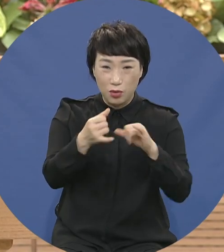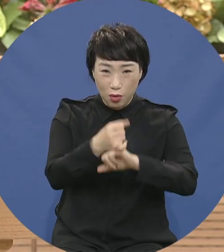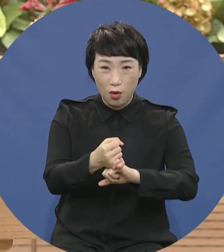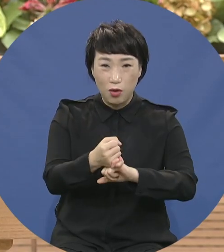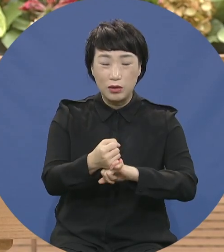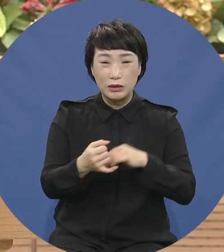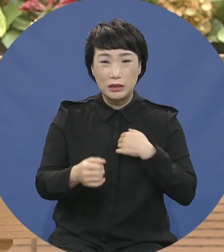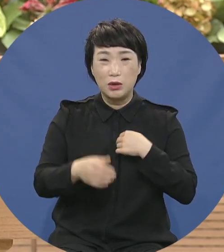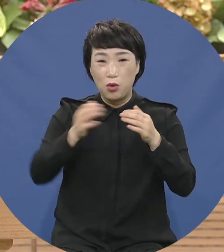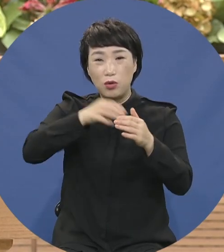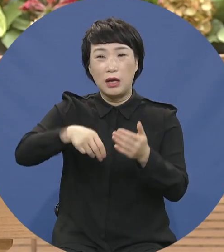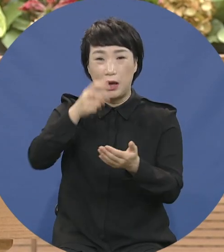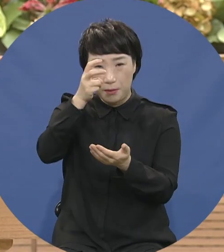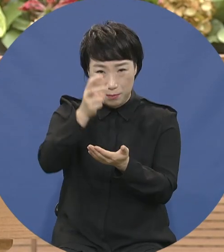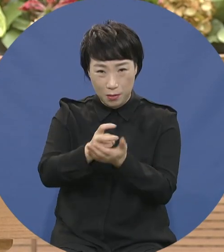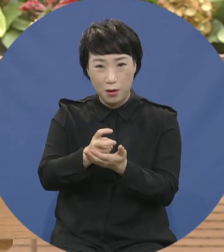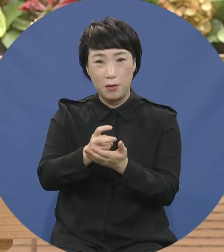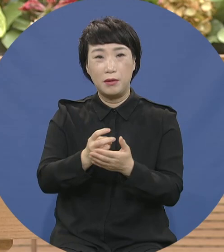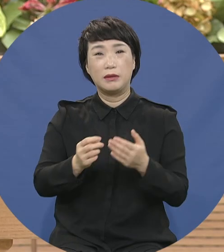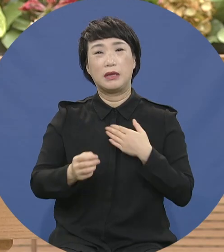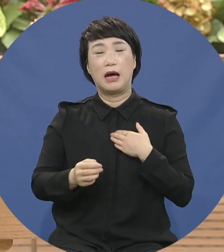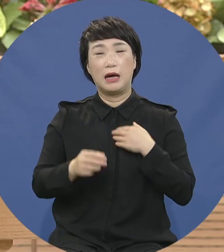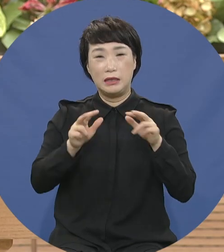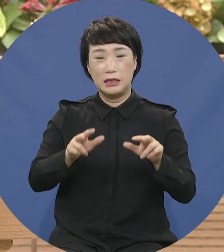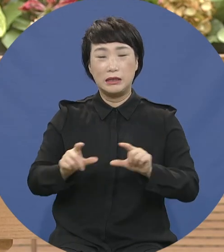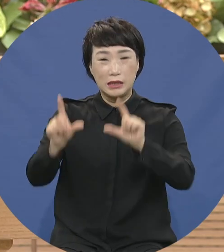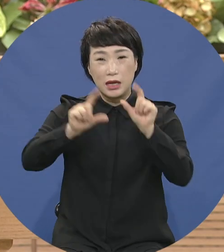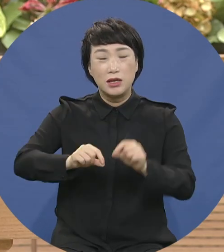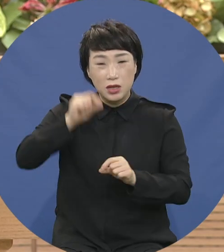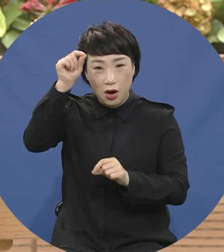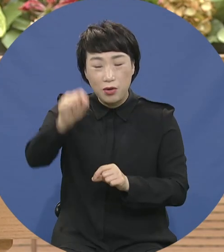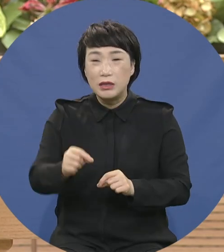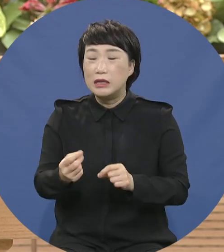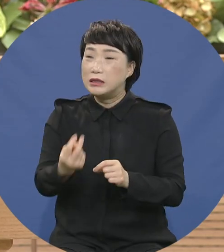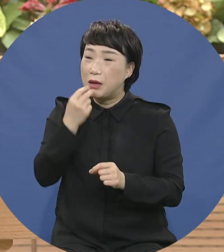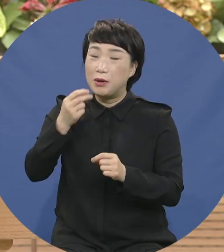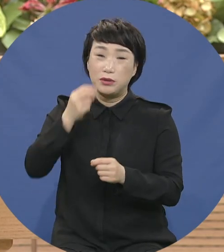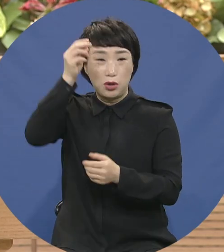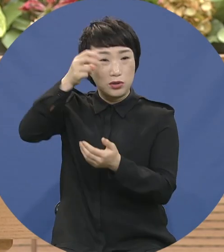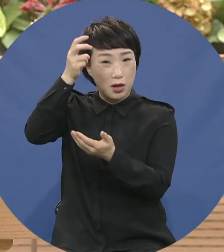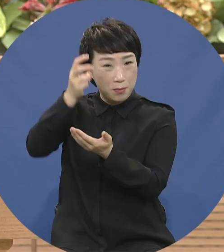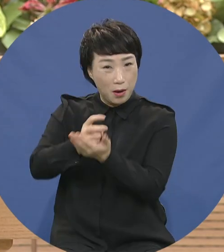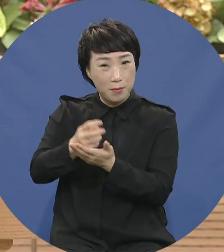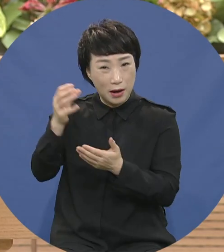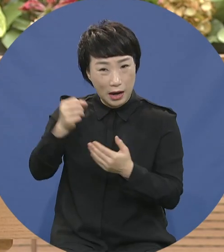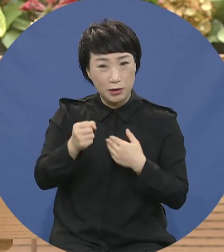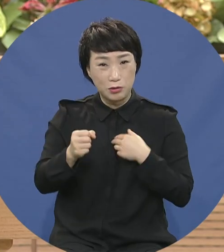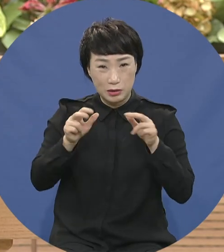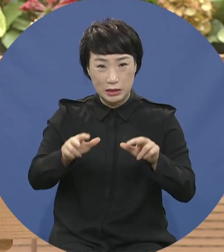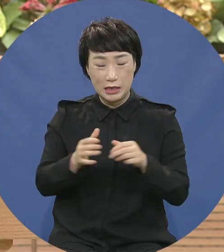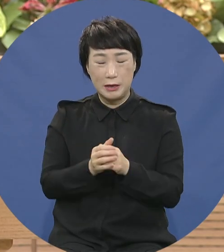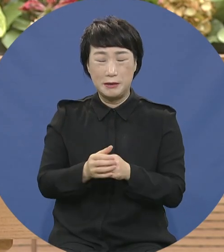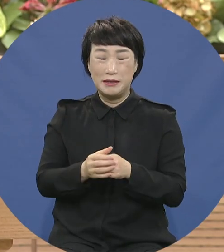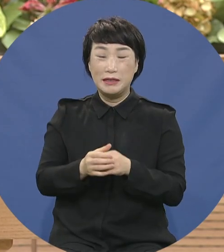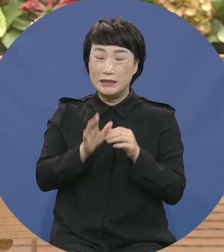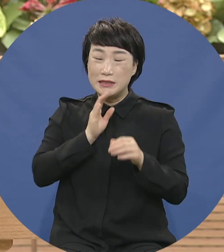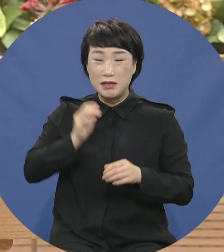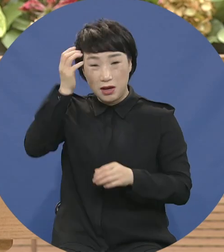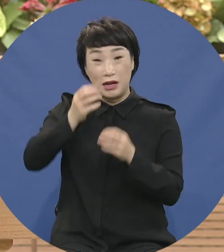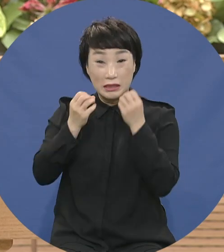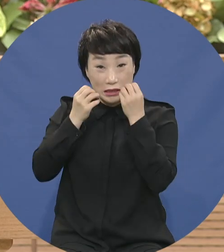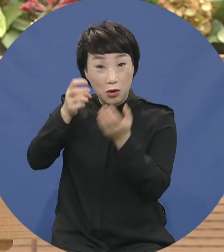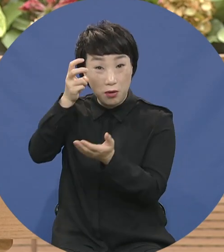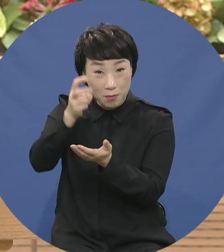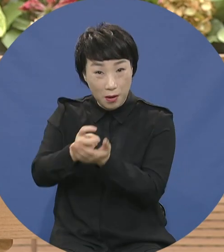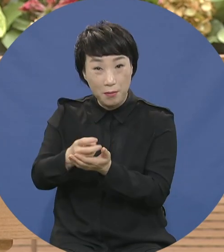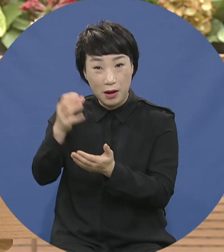죽으리자는 이 공의의 법에서 영원히 살리라는 생명의 성령의 법으로 신령한 새로운